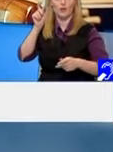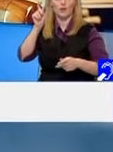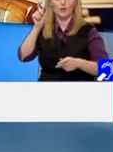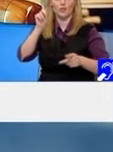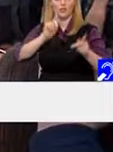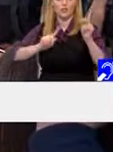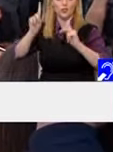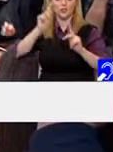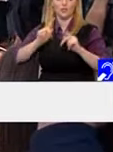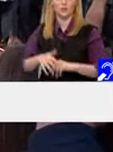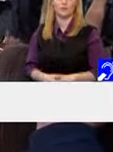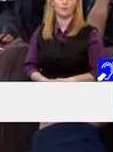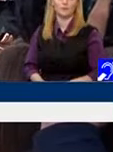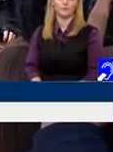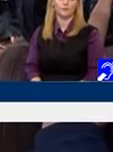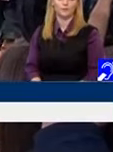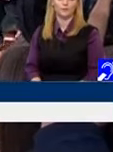Guvernului.